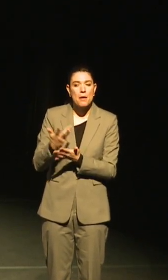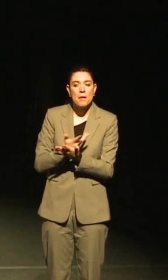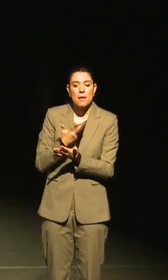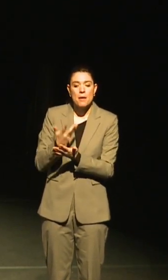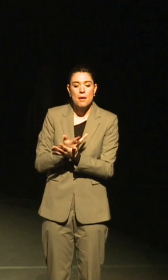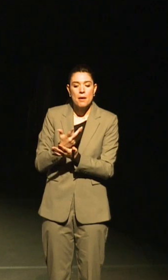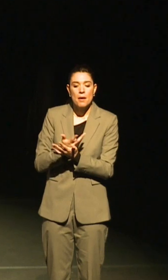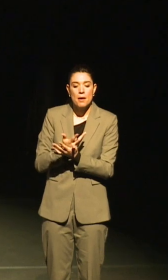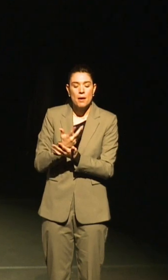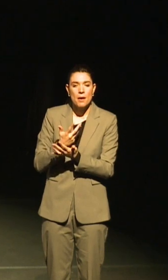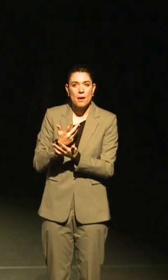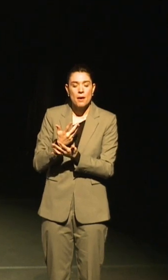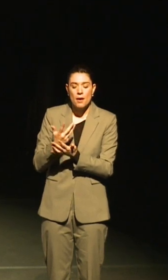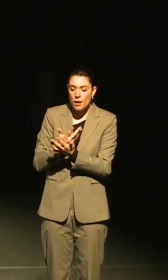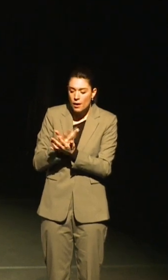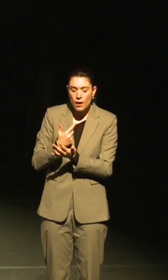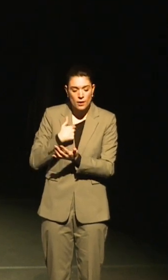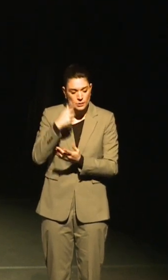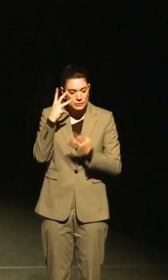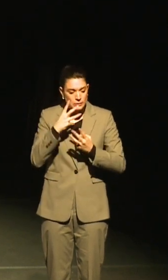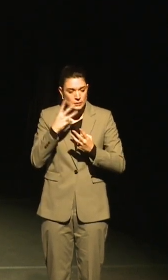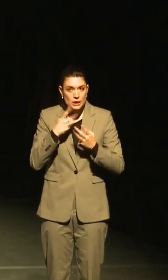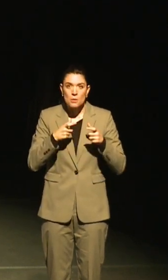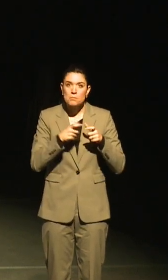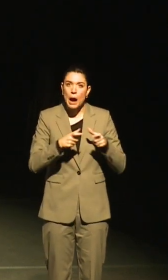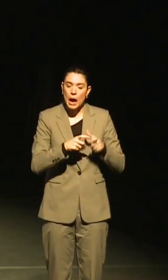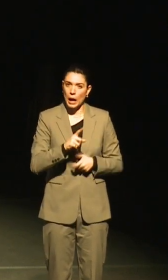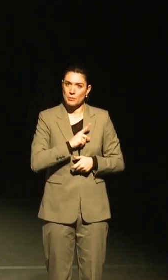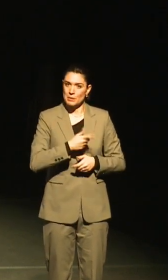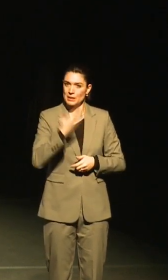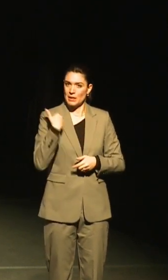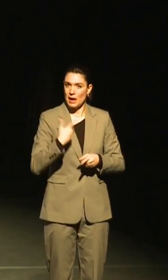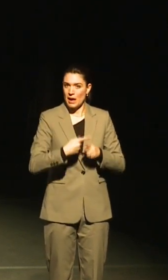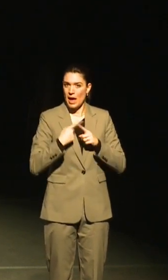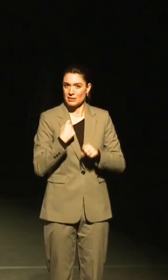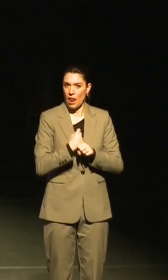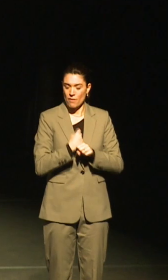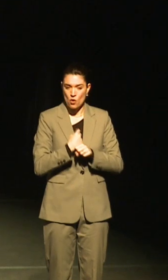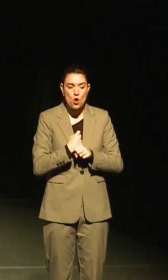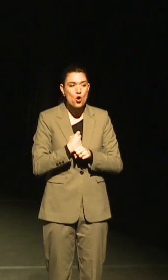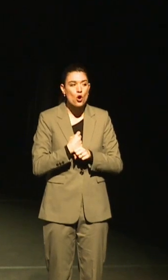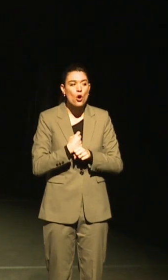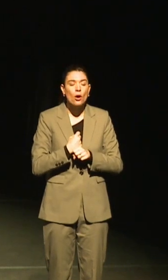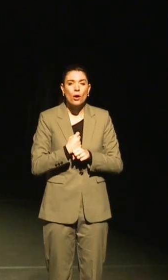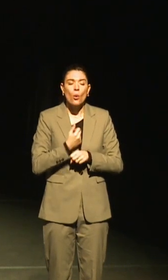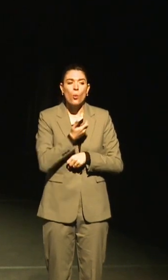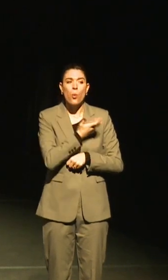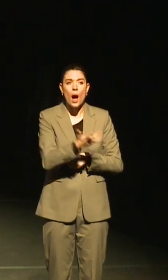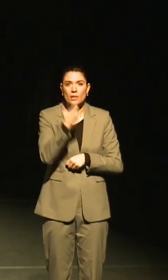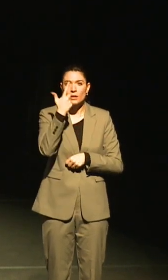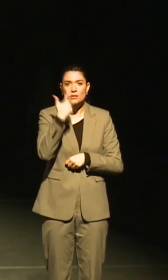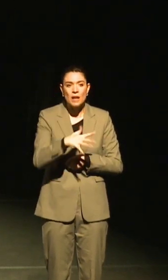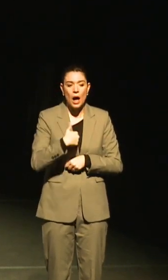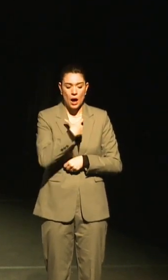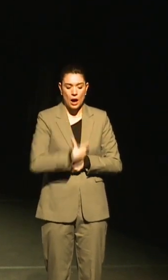sapevano di me non ho mai parlato liberamente Ma se dovessi chiedere l'esame di coscienza delle persone